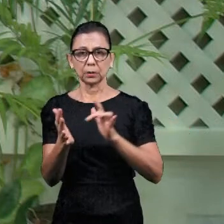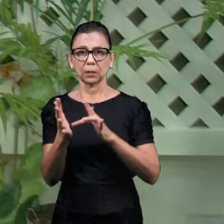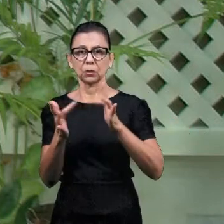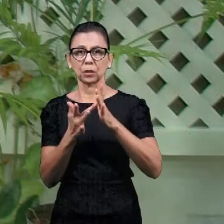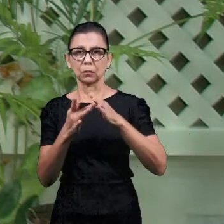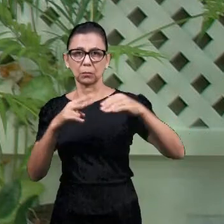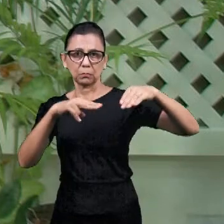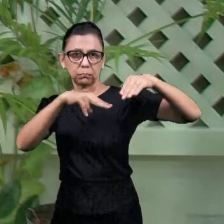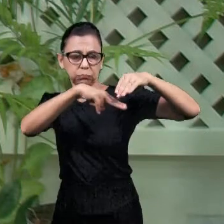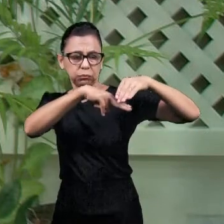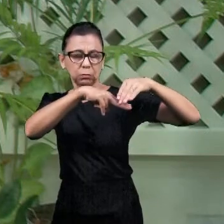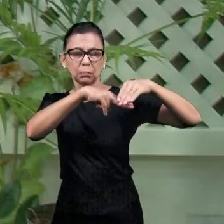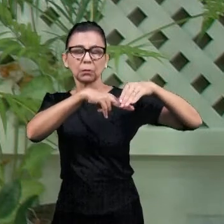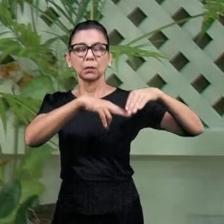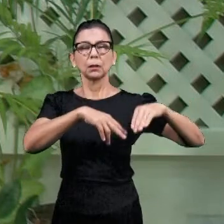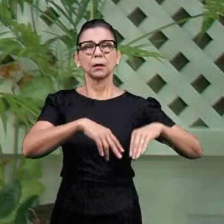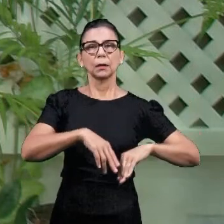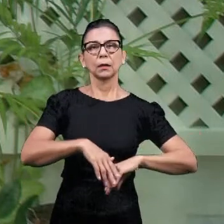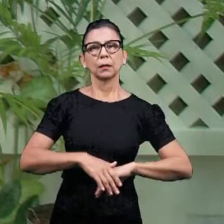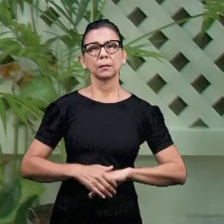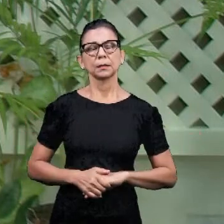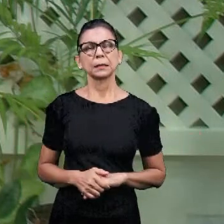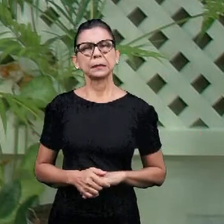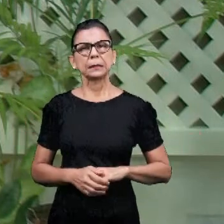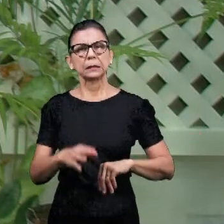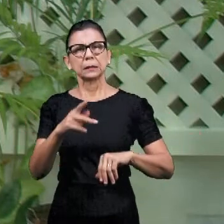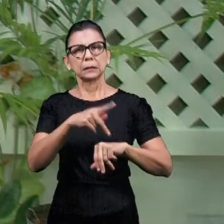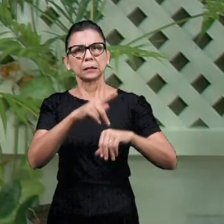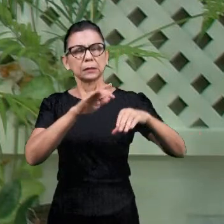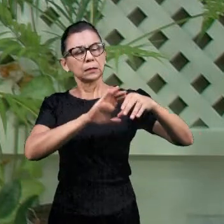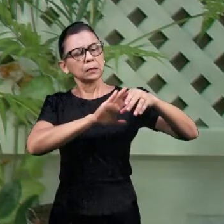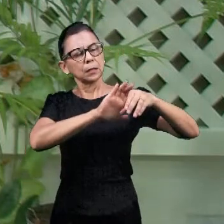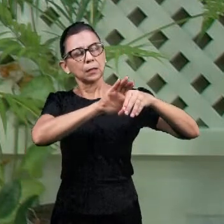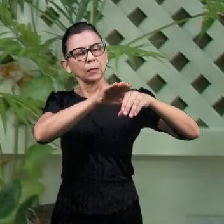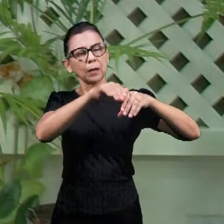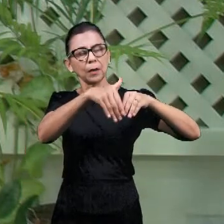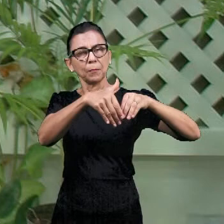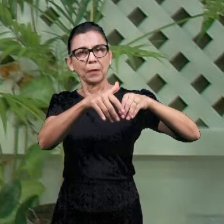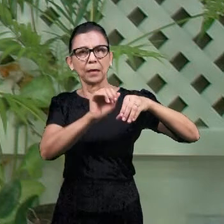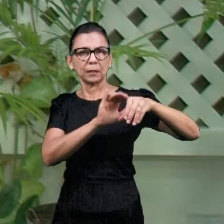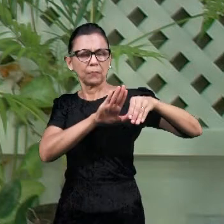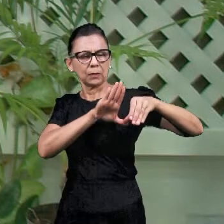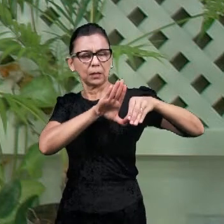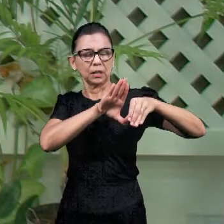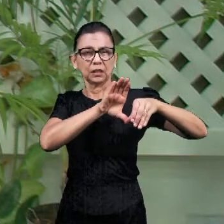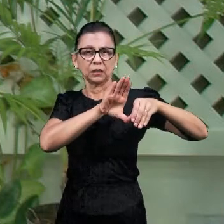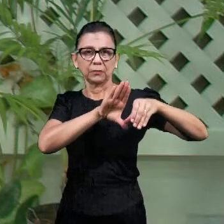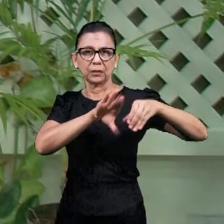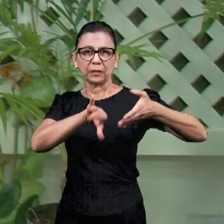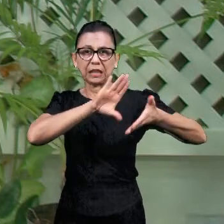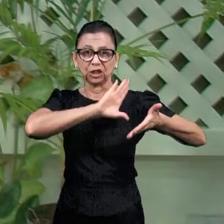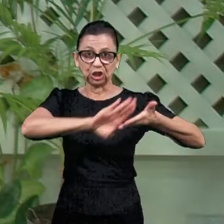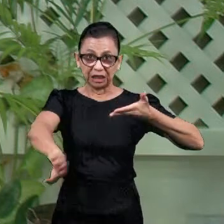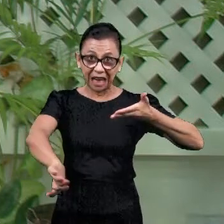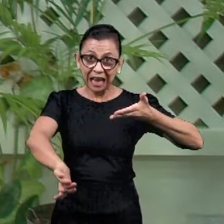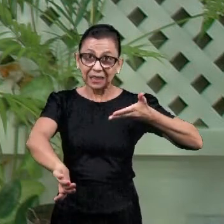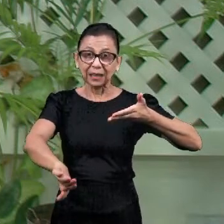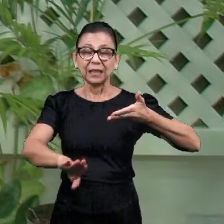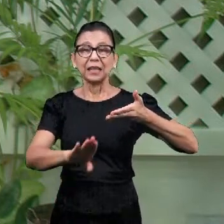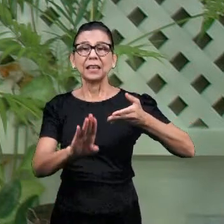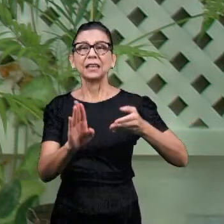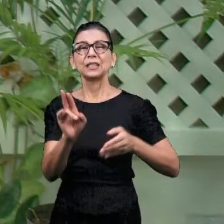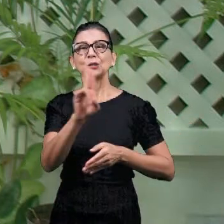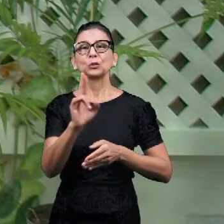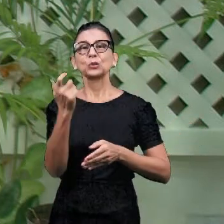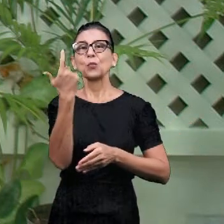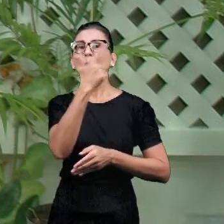enlevée dans le sépulcre de Jésus. Il a dit, et la pierre a été résolue. Il voulait dire,